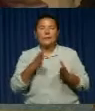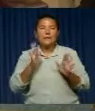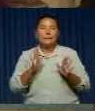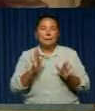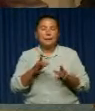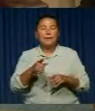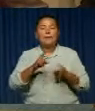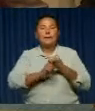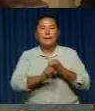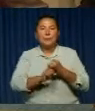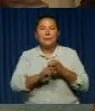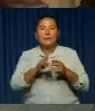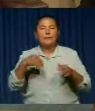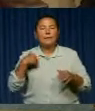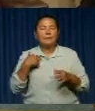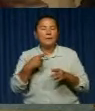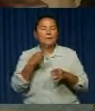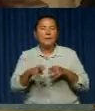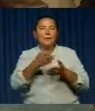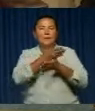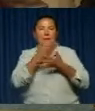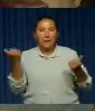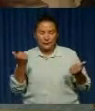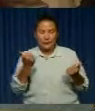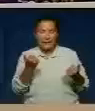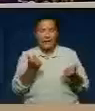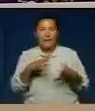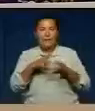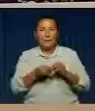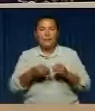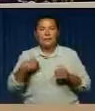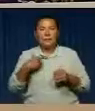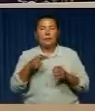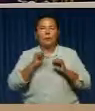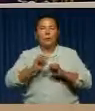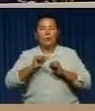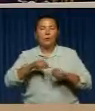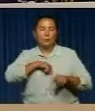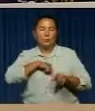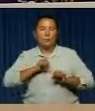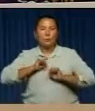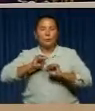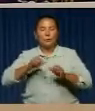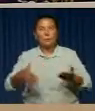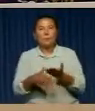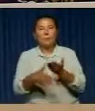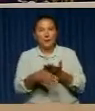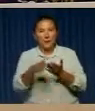бұл вирусқа витаминнің ешқандай қасиеті жоқ. Витамин дәрумен деген ол жалпы адамның қорғаныш күшіне, иммунитетке әсер